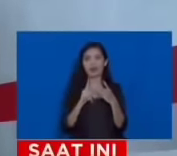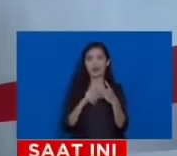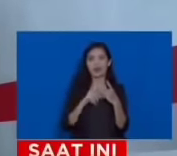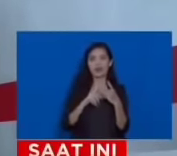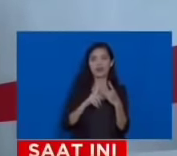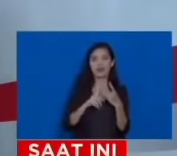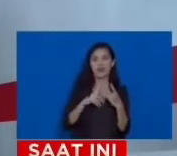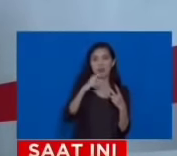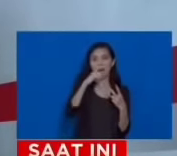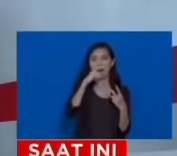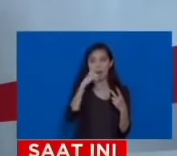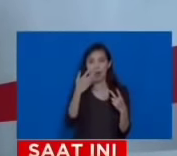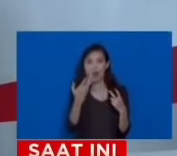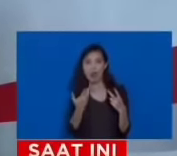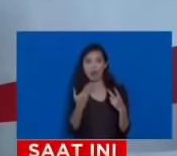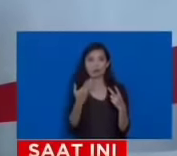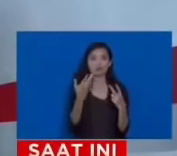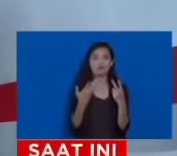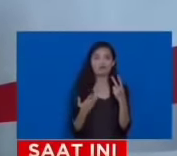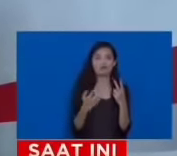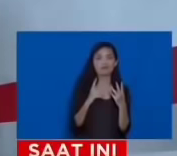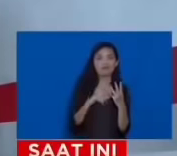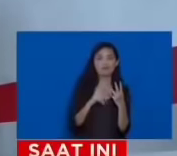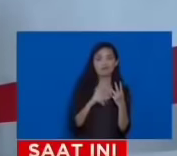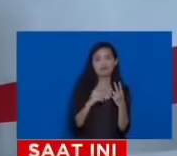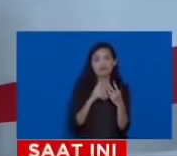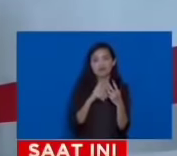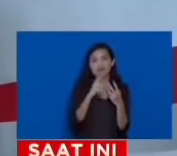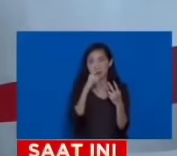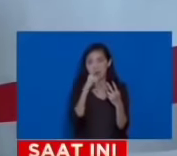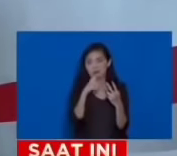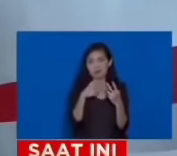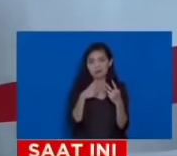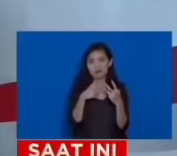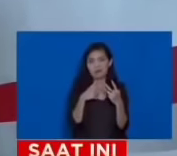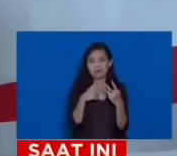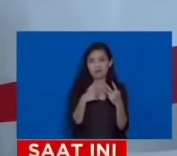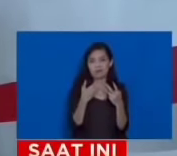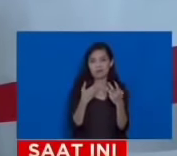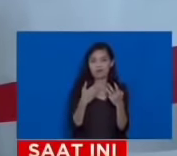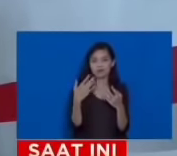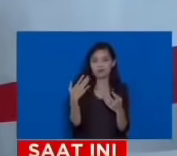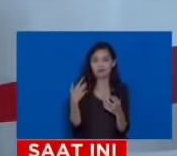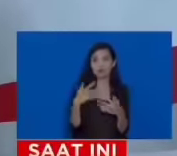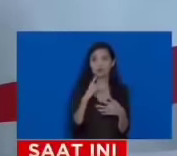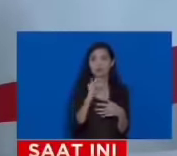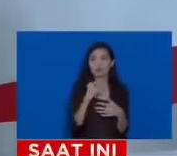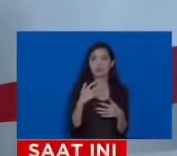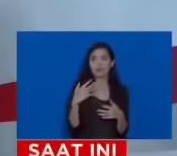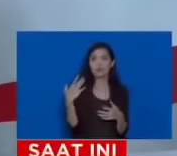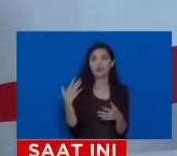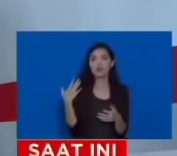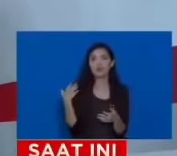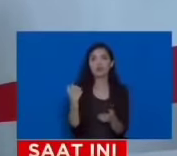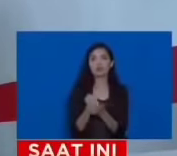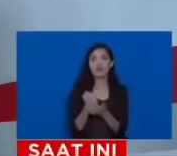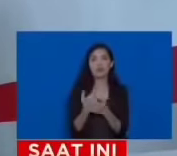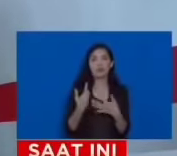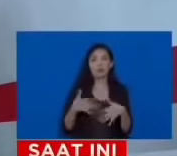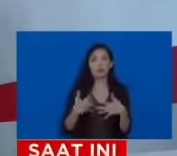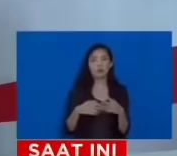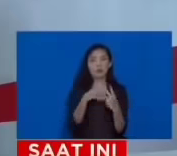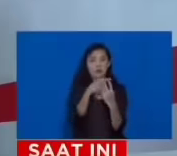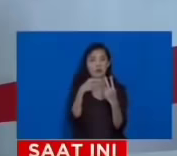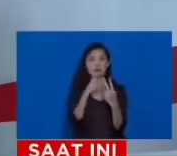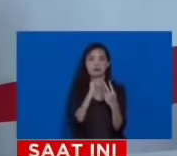para kepala rumah tangga, para bapak yang menjadi juru penenang dan